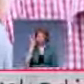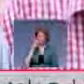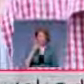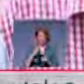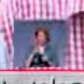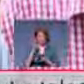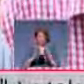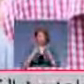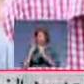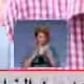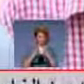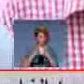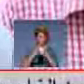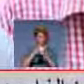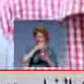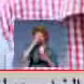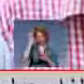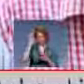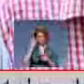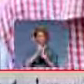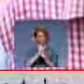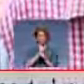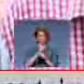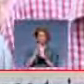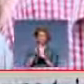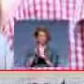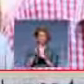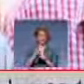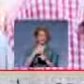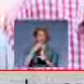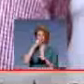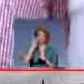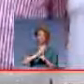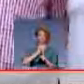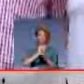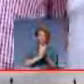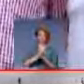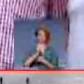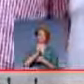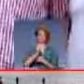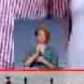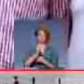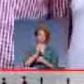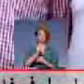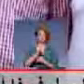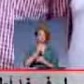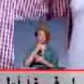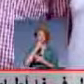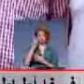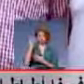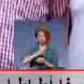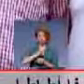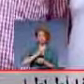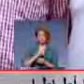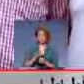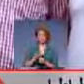بس، الجن مهمته هو عايز يقرفني في حياتي كلها، يحللي السكر عشان يجيني السكر،